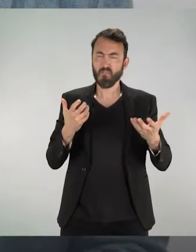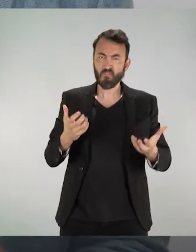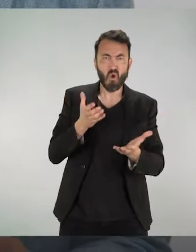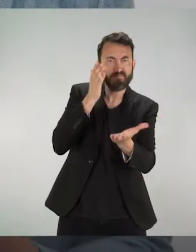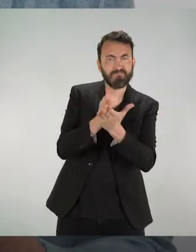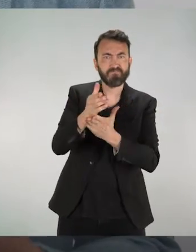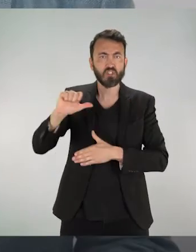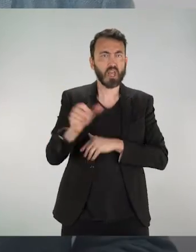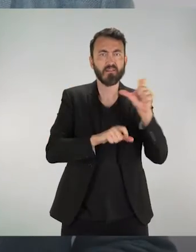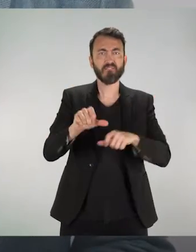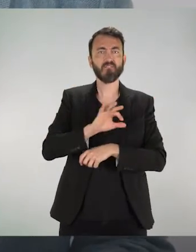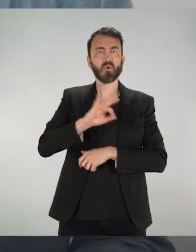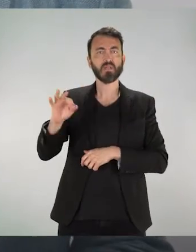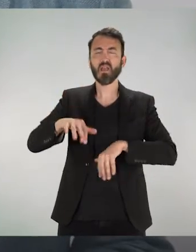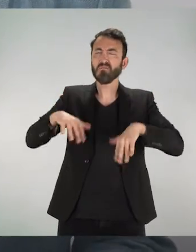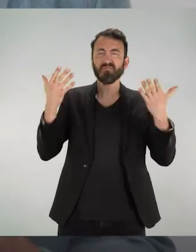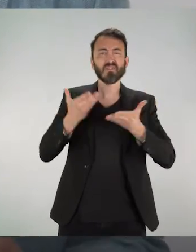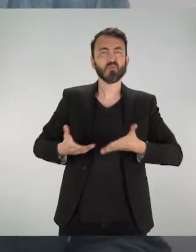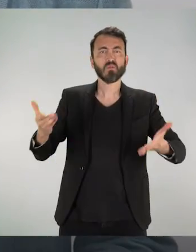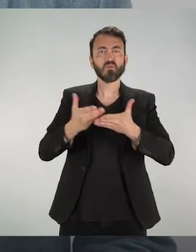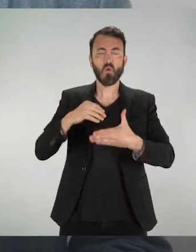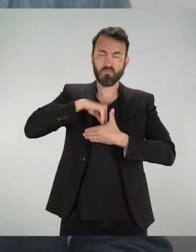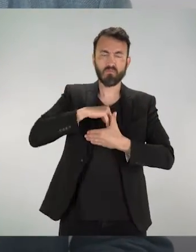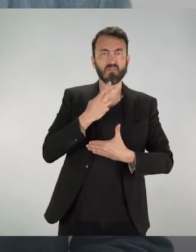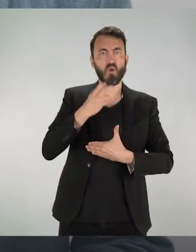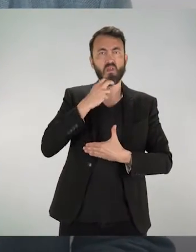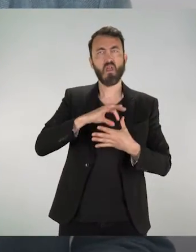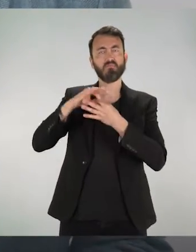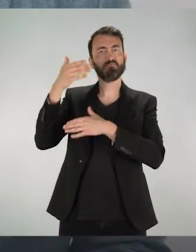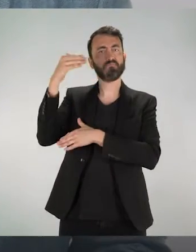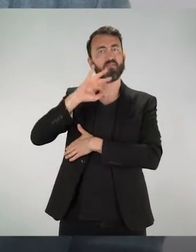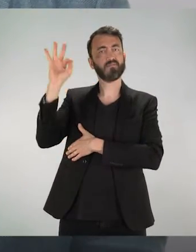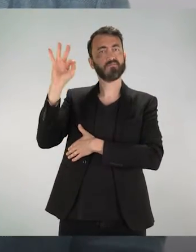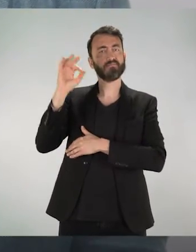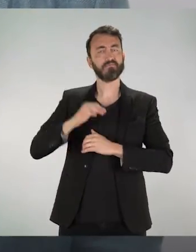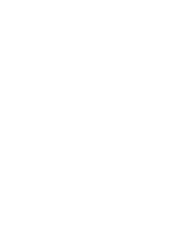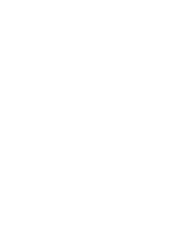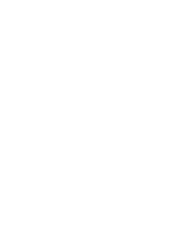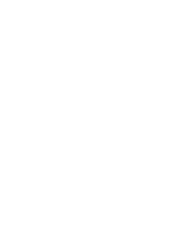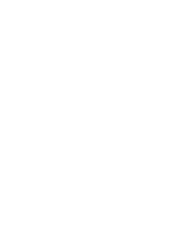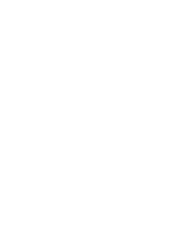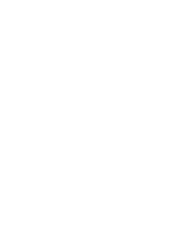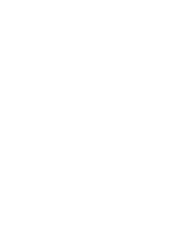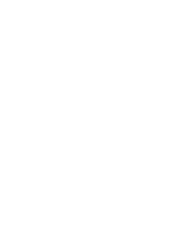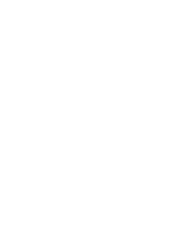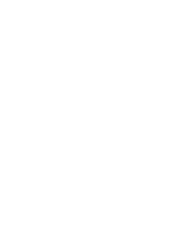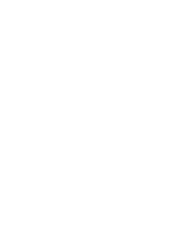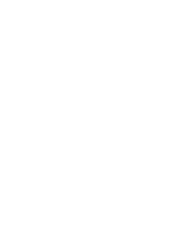Français de prendre pleinement part, quelle que soit sa situation, à la vie de la nation.